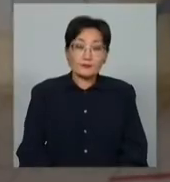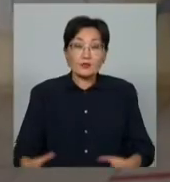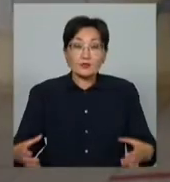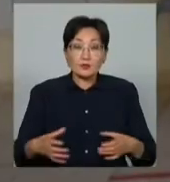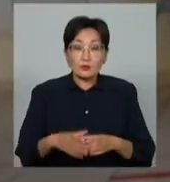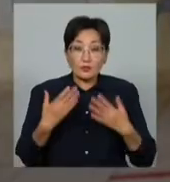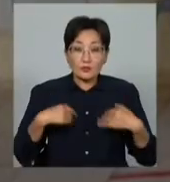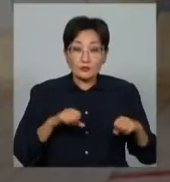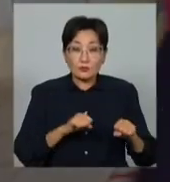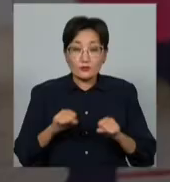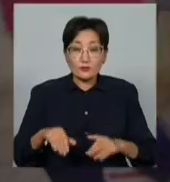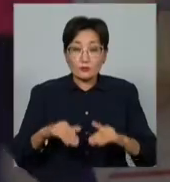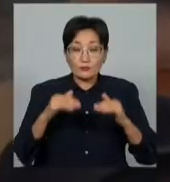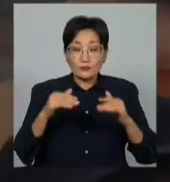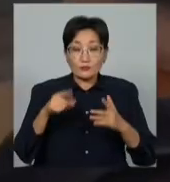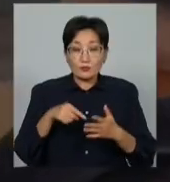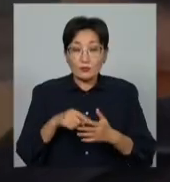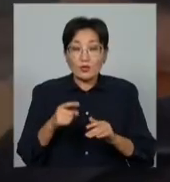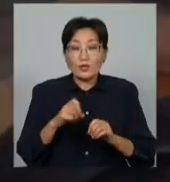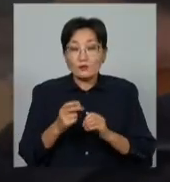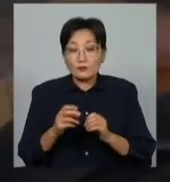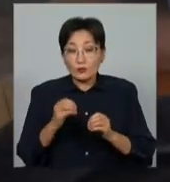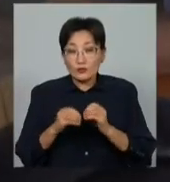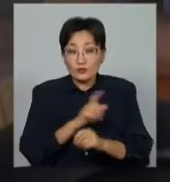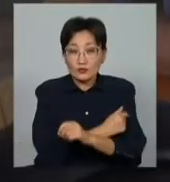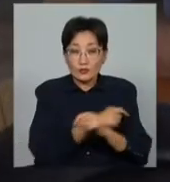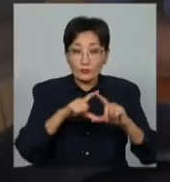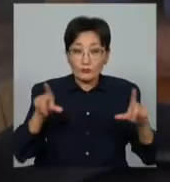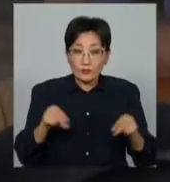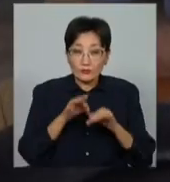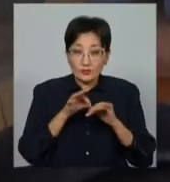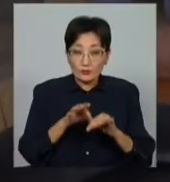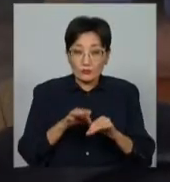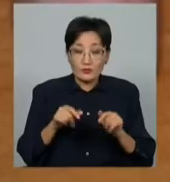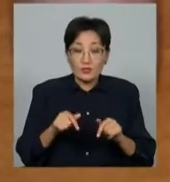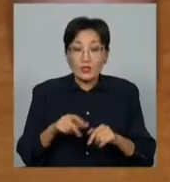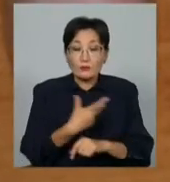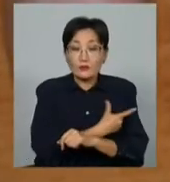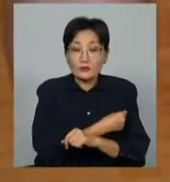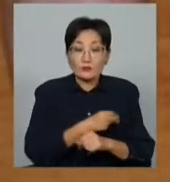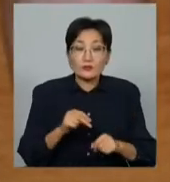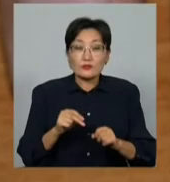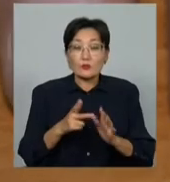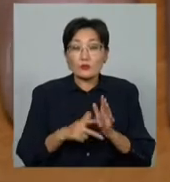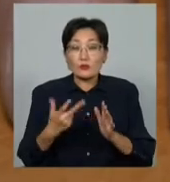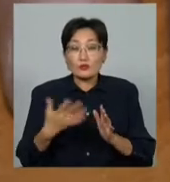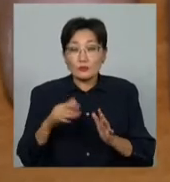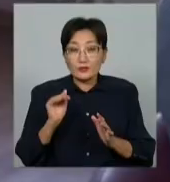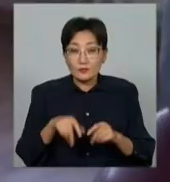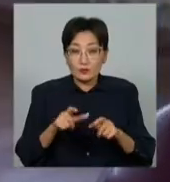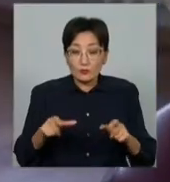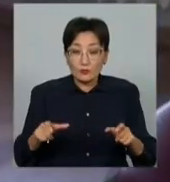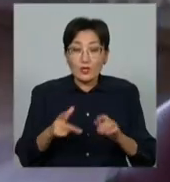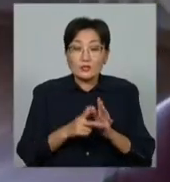Ұжымдық иммунитеттің деңгейін көтеру қалалық нөмір 10-шы емханада сәтті жүзеге асып жатыр. Мұнда екпе алуға жарамды 35 мыңға жуық